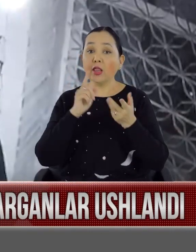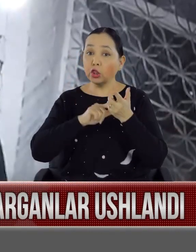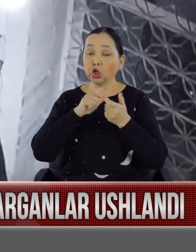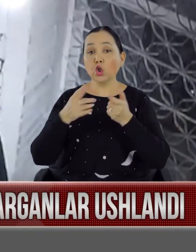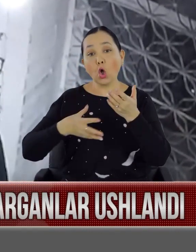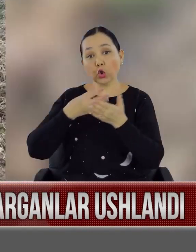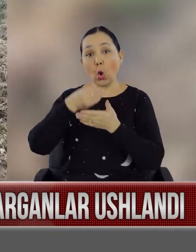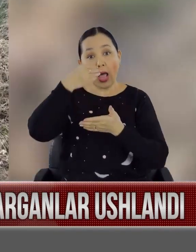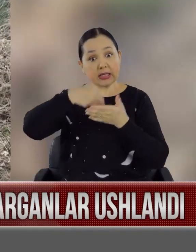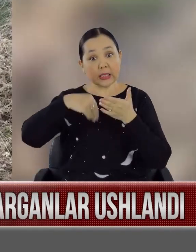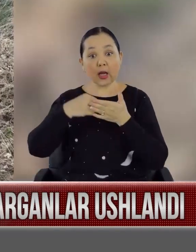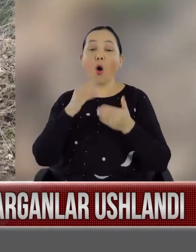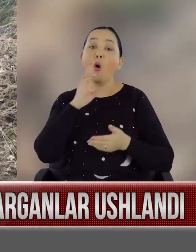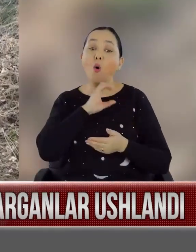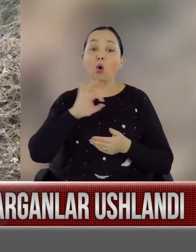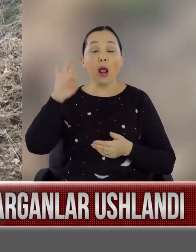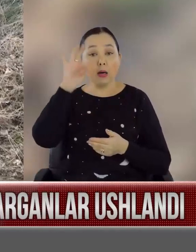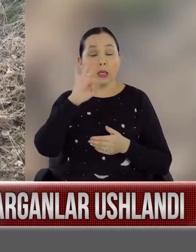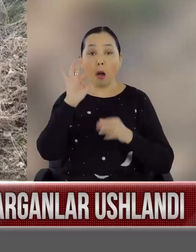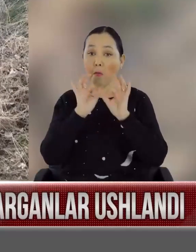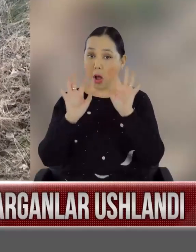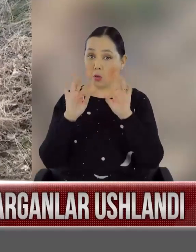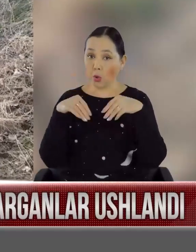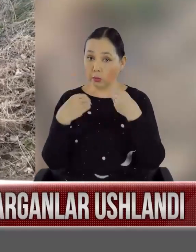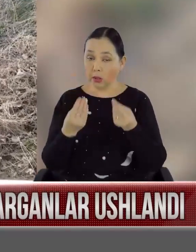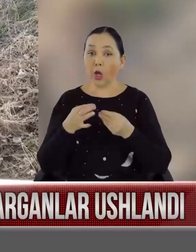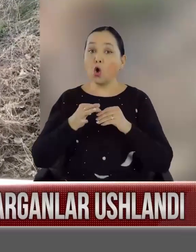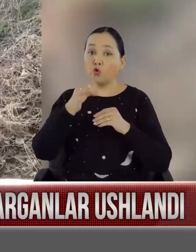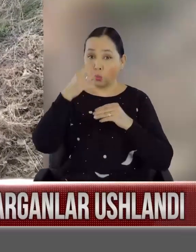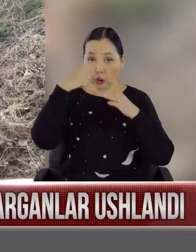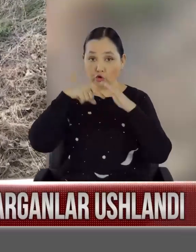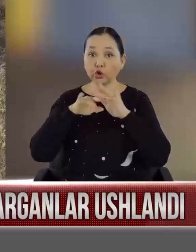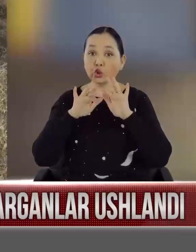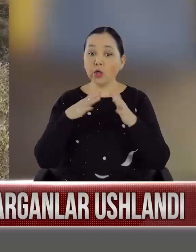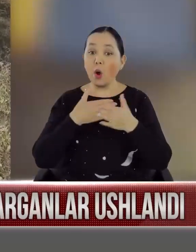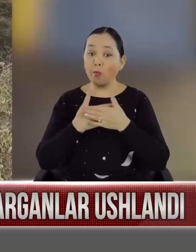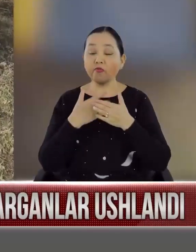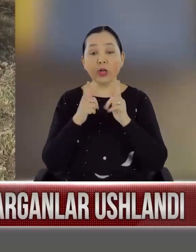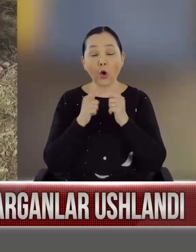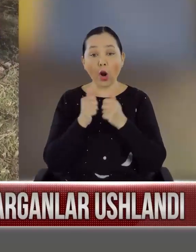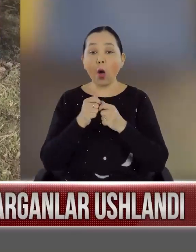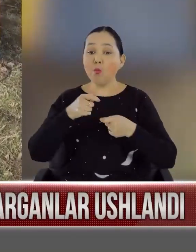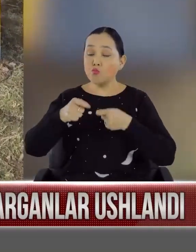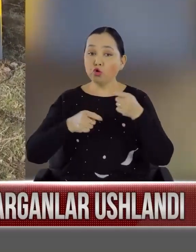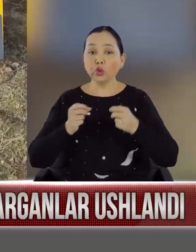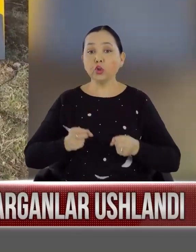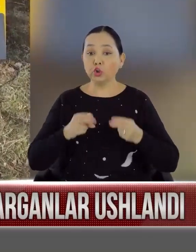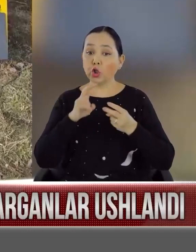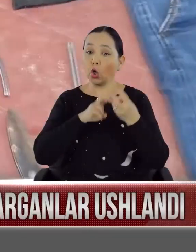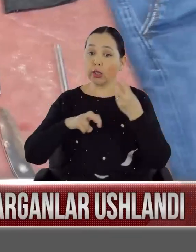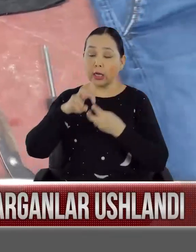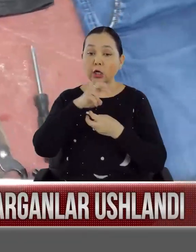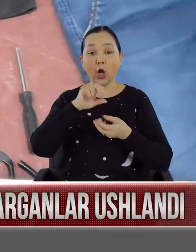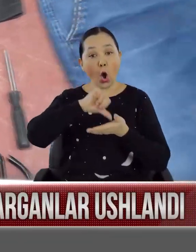nechta to'lov terminallari o'g'irlanganligi haqida ma'lumot berilgan. Tuman ichki ishlar organlari faoliyatini muvofiqlashtirish boshqarmasi jinoyat qidiruv